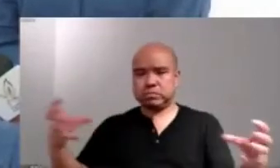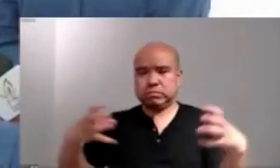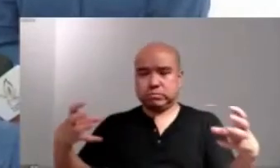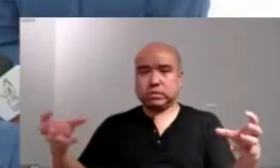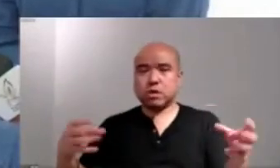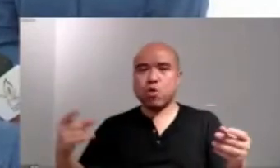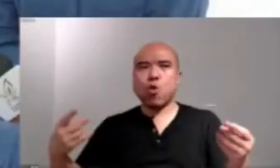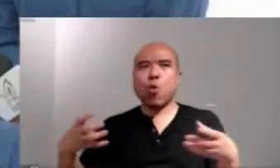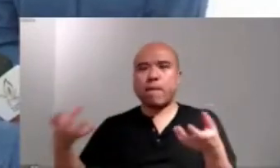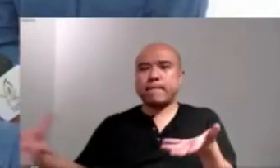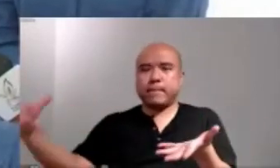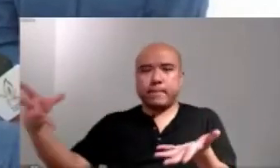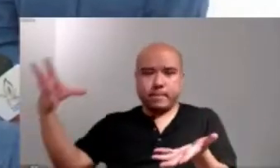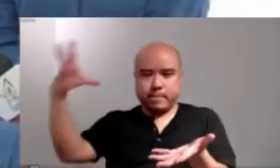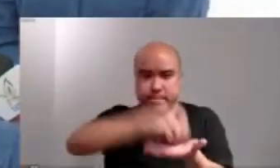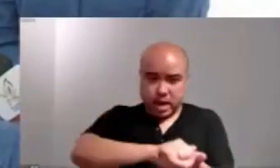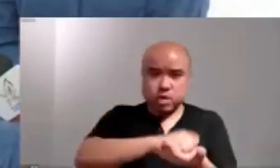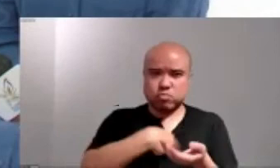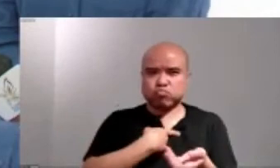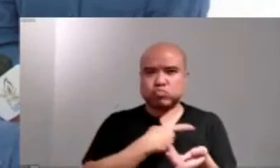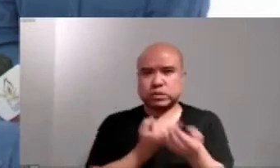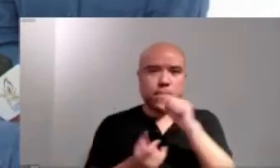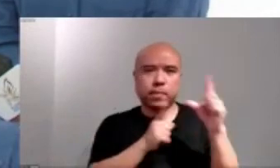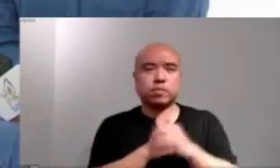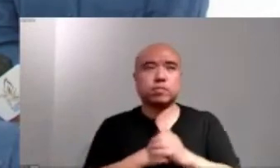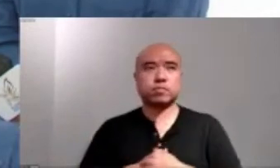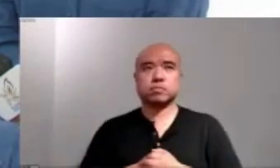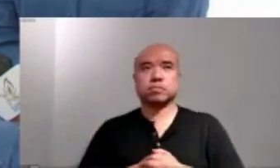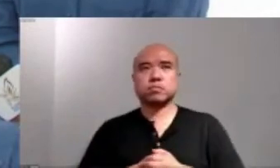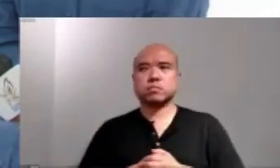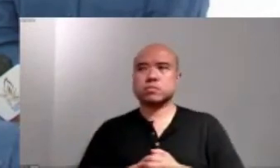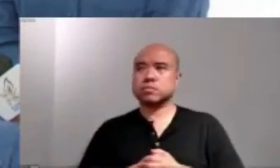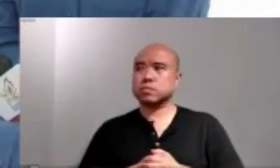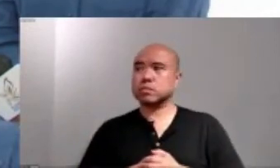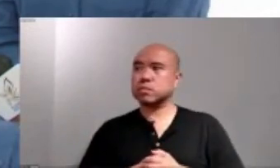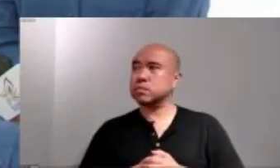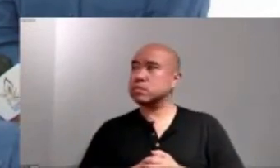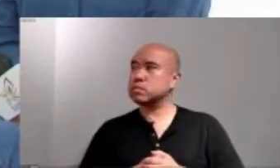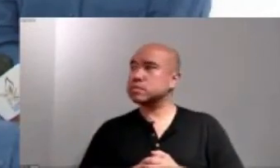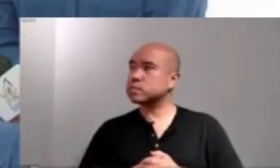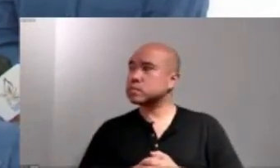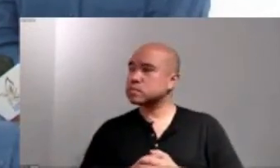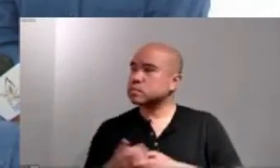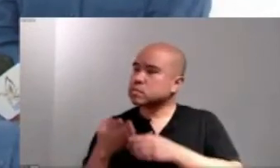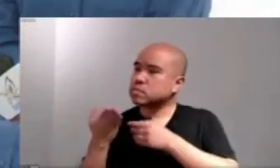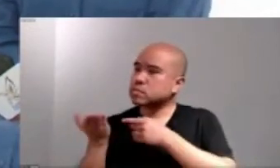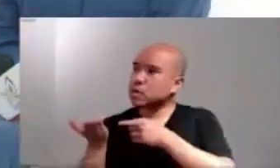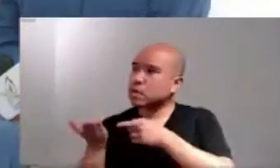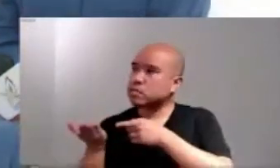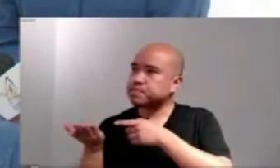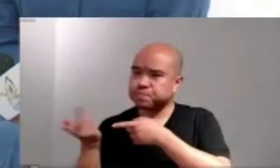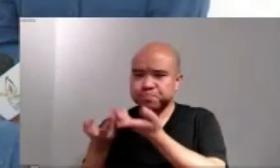可唔可以分享一下，即係可能譬如話推廣執嘢？即係點樣令到大家會即係越嚟越多認受性啦，又或者點樣令